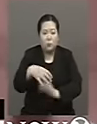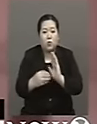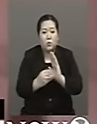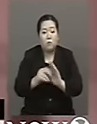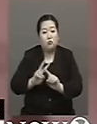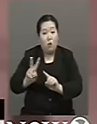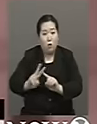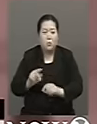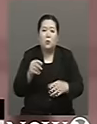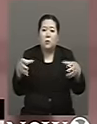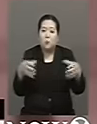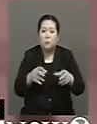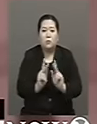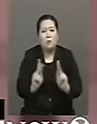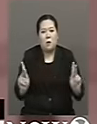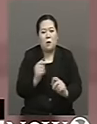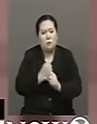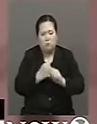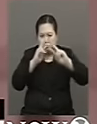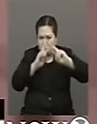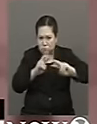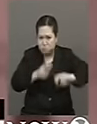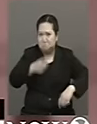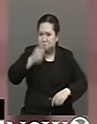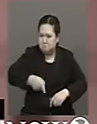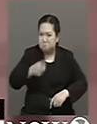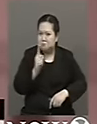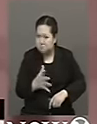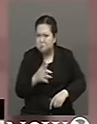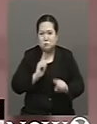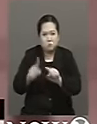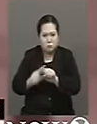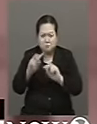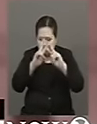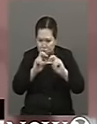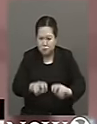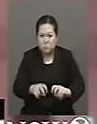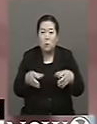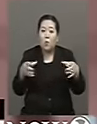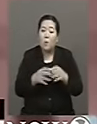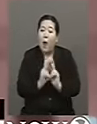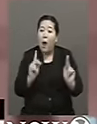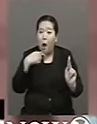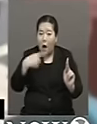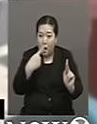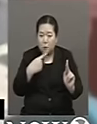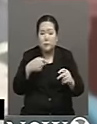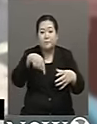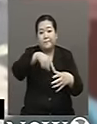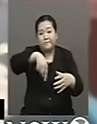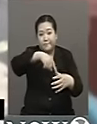กรรมการขึ้นมาตรวจสอบข้อเท็จจริงครับโดยตั้งคณะกรรมการขึ้นมานะครับประกอบไปด้วย